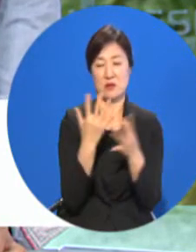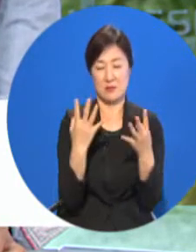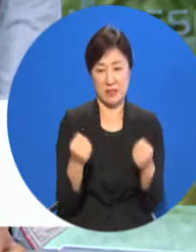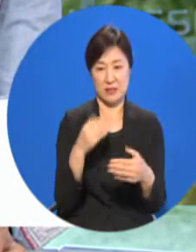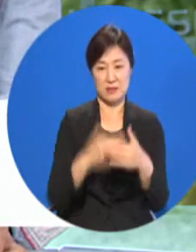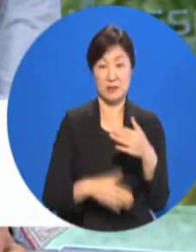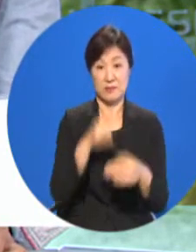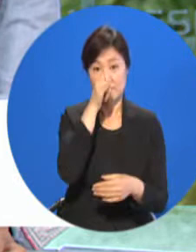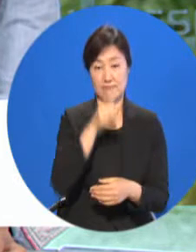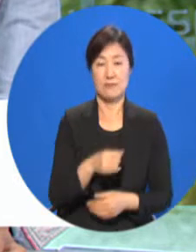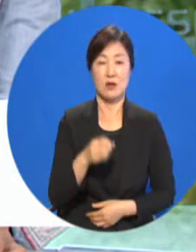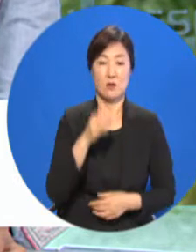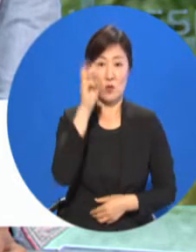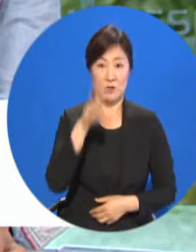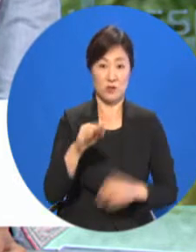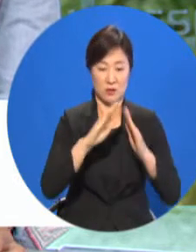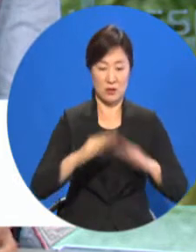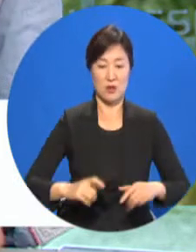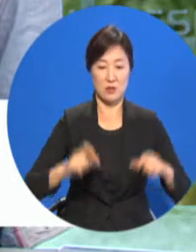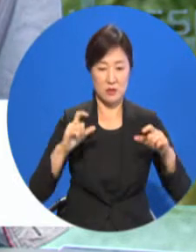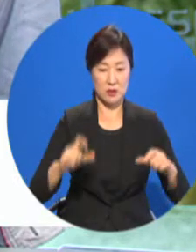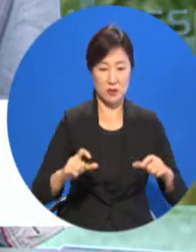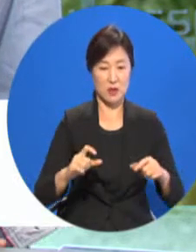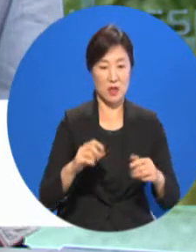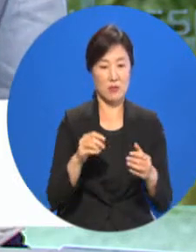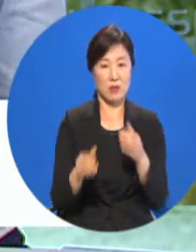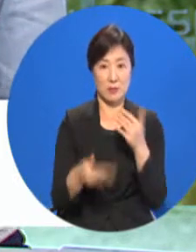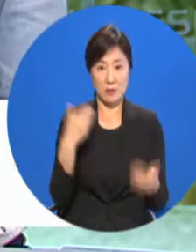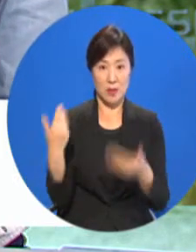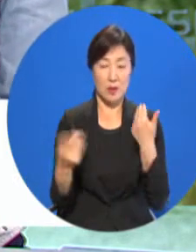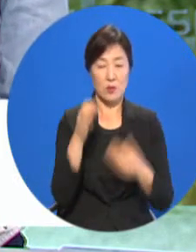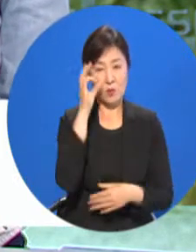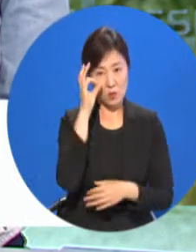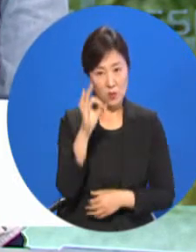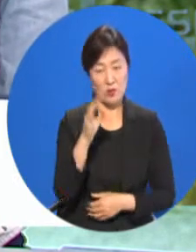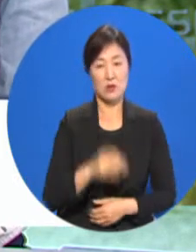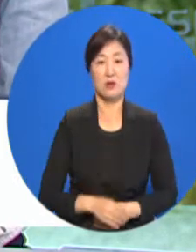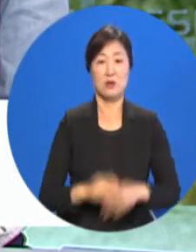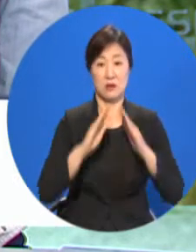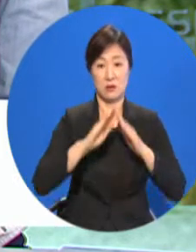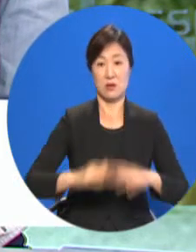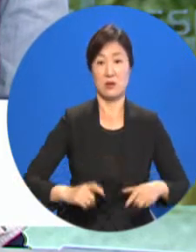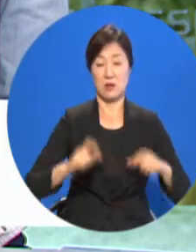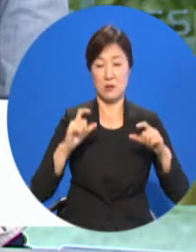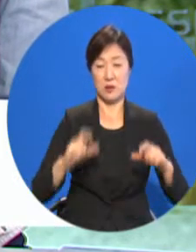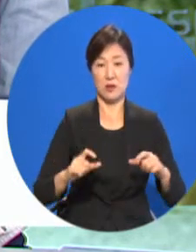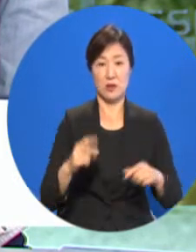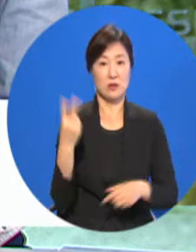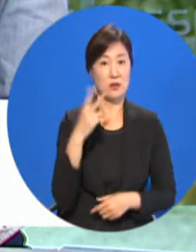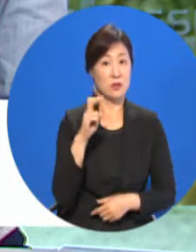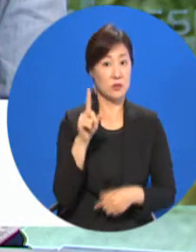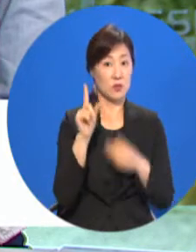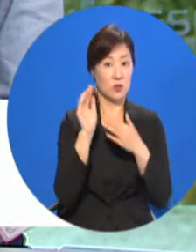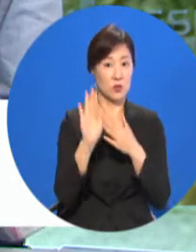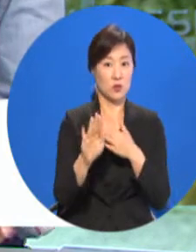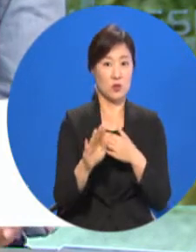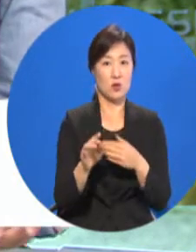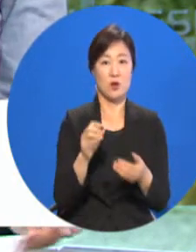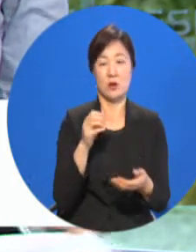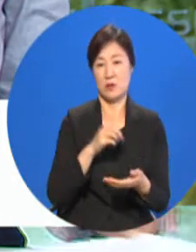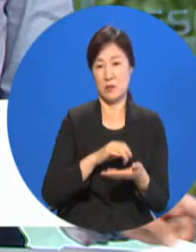어떤가요? 네, 광주 전남 지역 기록을 확인해 봤는데요. 전남만 해도 2011년 이후에만 11건이나 된다고